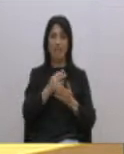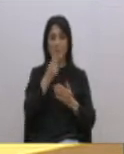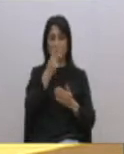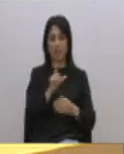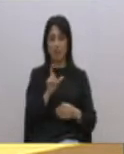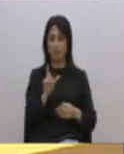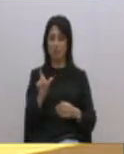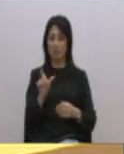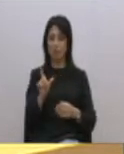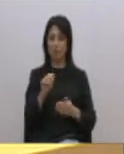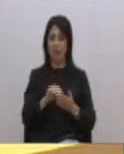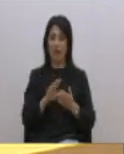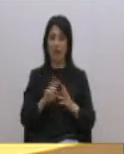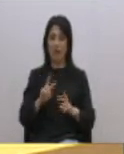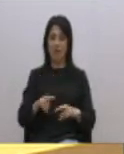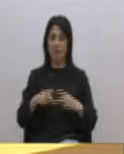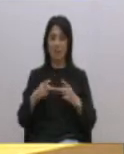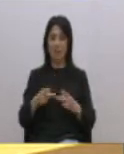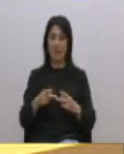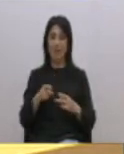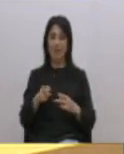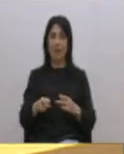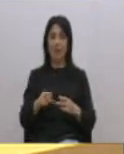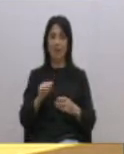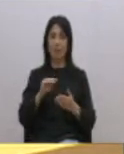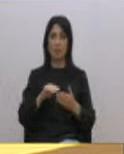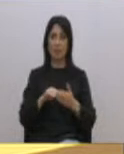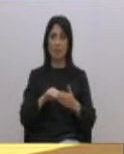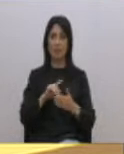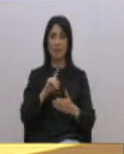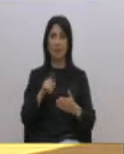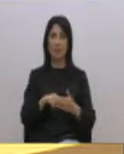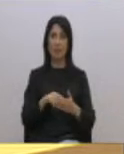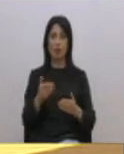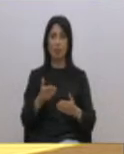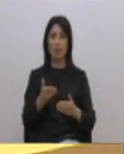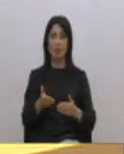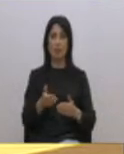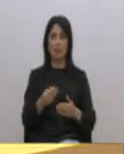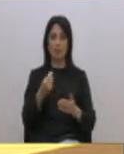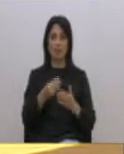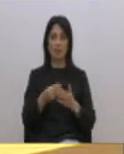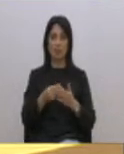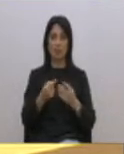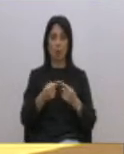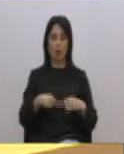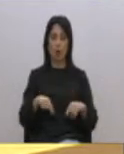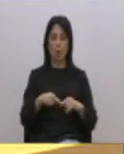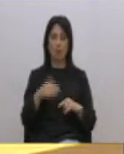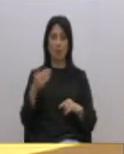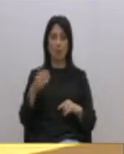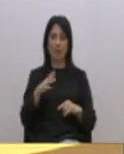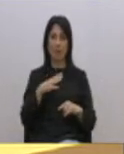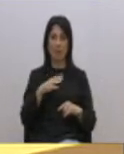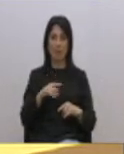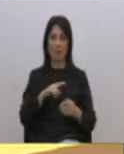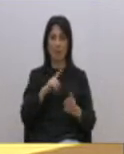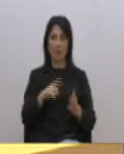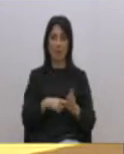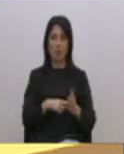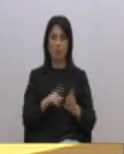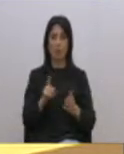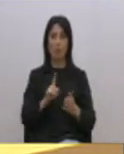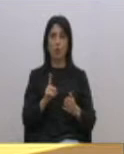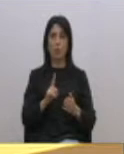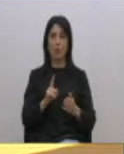მიხედვით გადაარეგისტრირონ, და სწორედ აქ მივადგეთ საკითხს, რომელიც საფინანსო კომიტეტის მხრიდან იქნა დასმული,